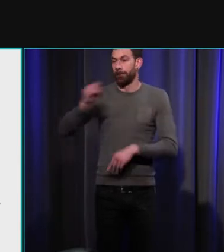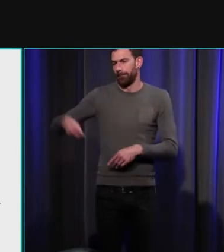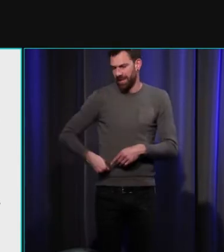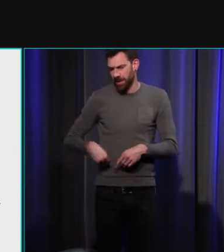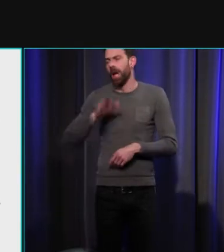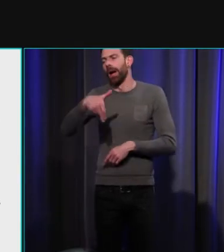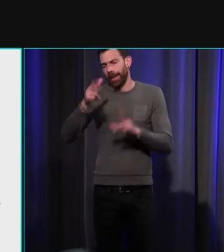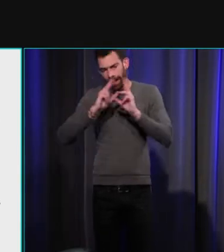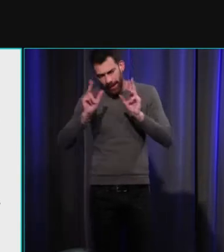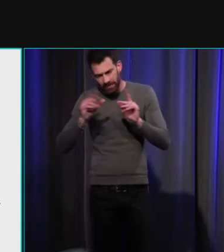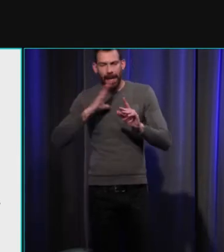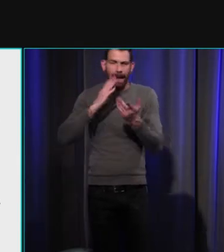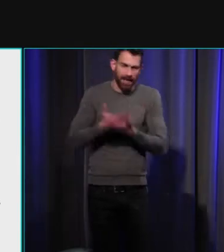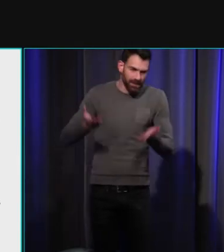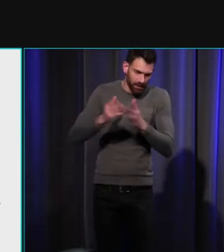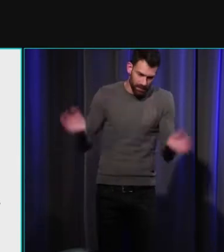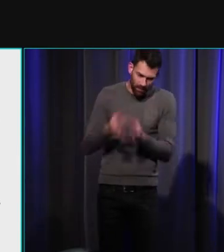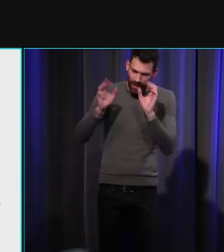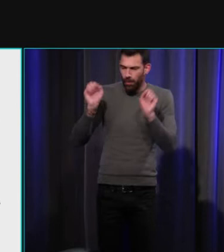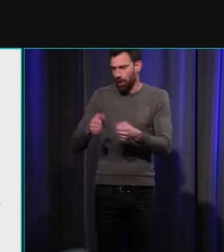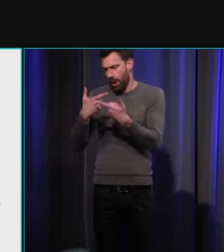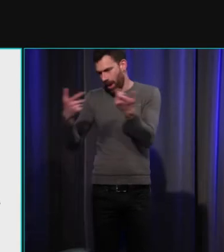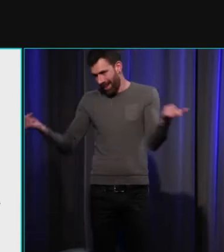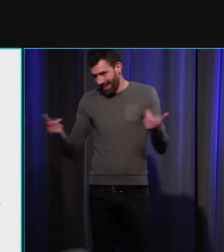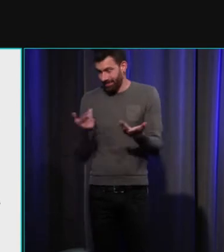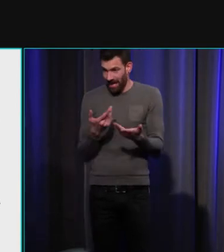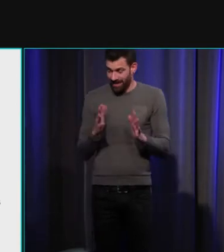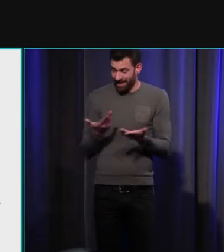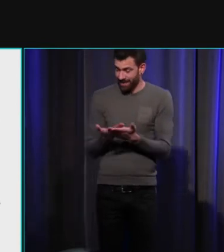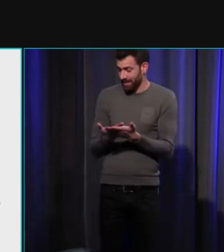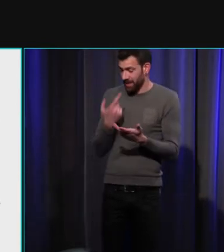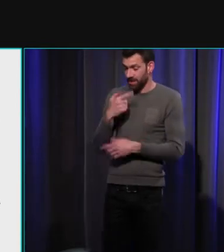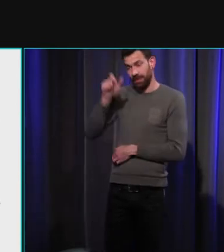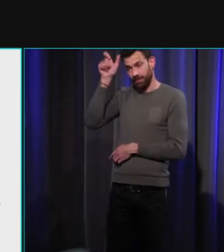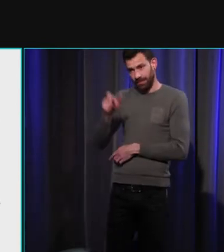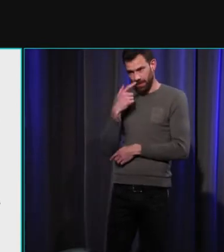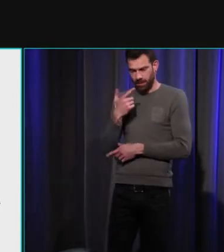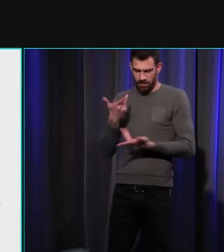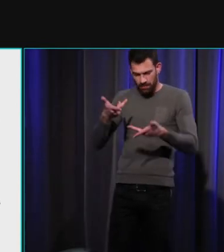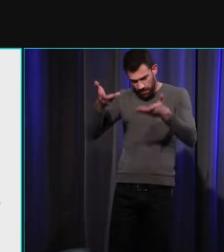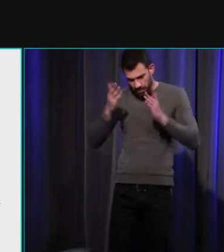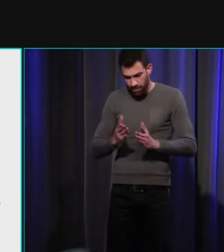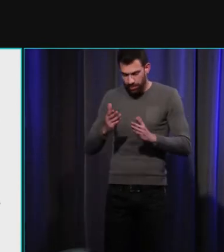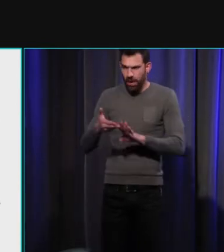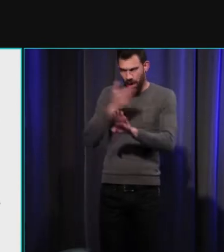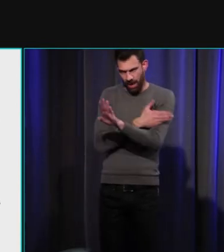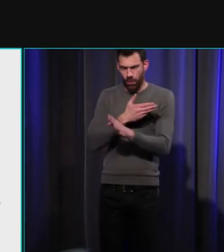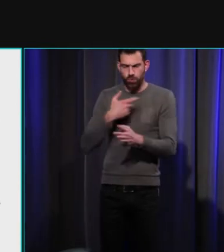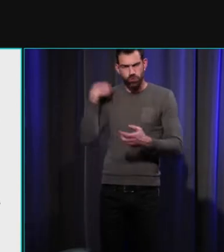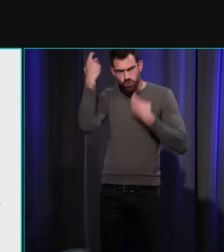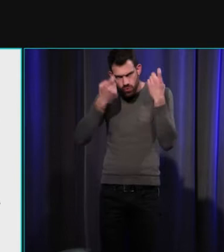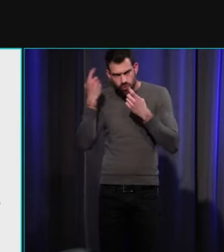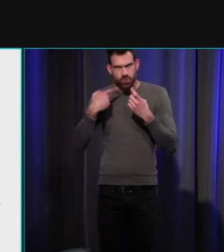pourquoi bon il ya des circonstances atténuantes et s'était envoyé six sont des gens qui avant de prendre une décision ils réfléchissent les